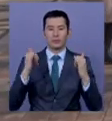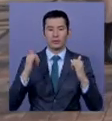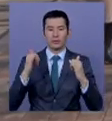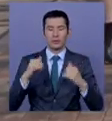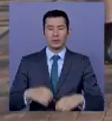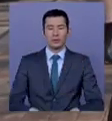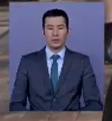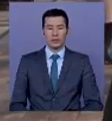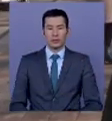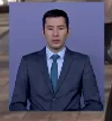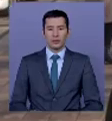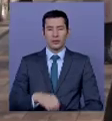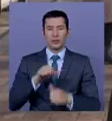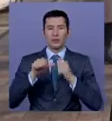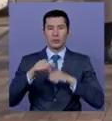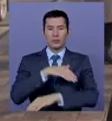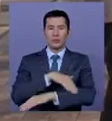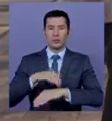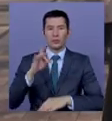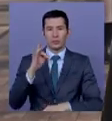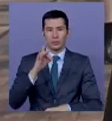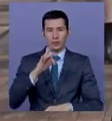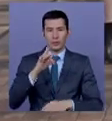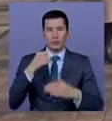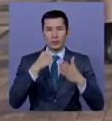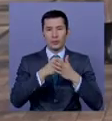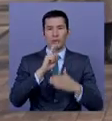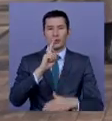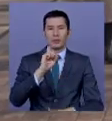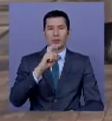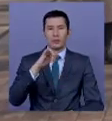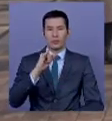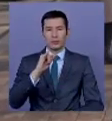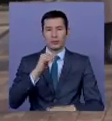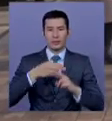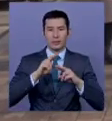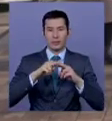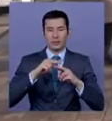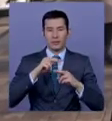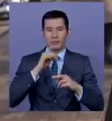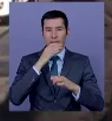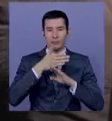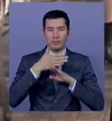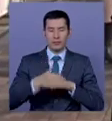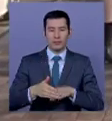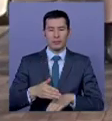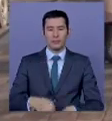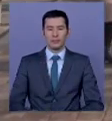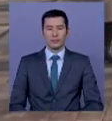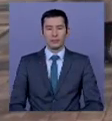қалады. Роза Бакиевадан бері қарай Казгуға келудің өзіне кей уақыттарда сабақтан кешігіп